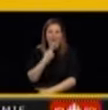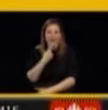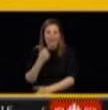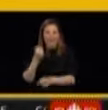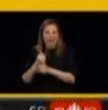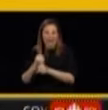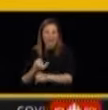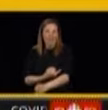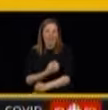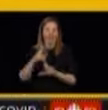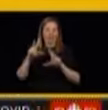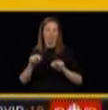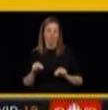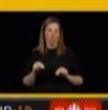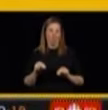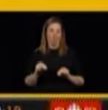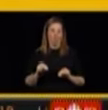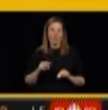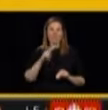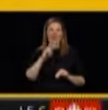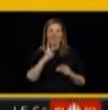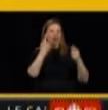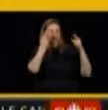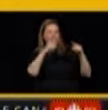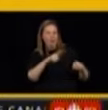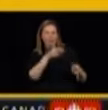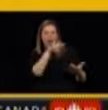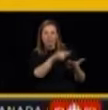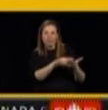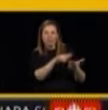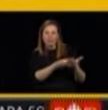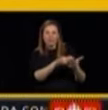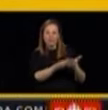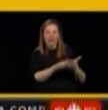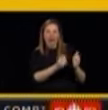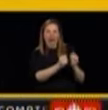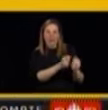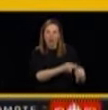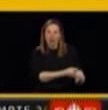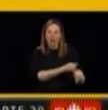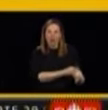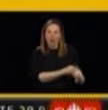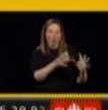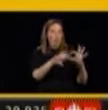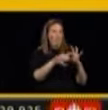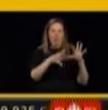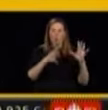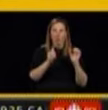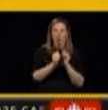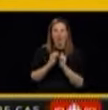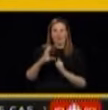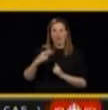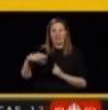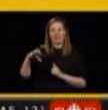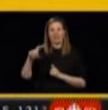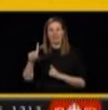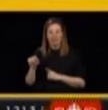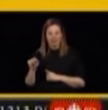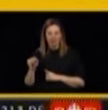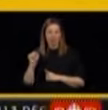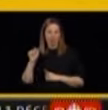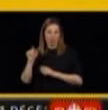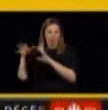de rémunération dont vous parlez, c'était pas pour les CHSLD. C'était pour les médecins qui font des urgences dans les